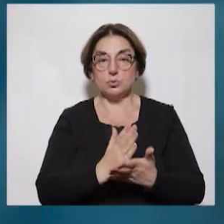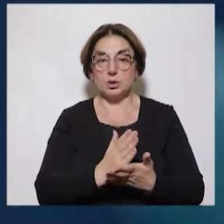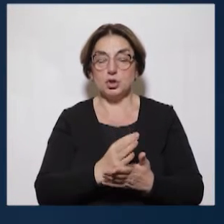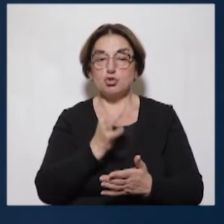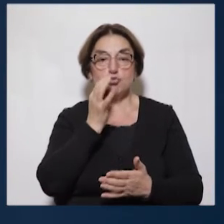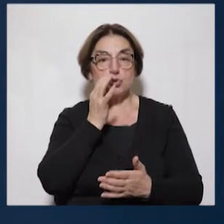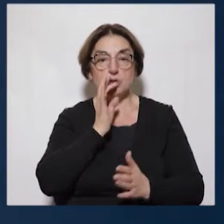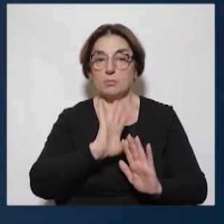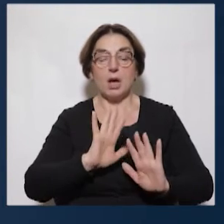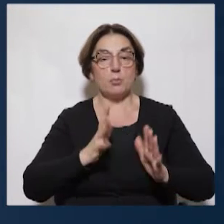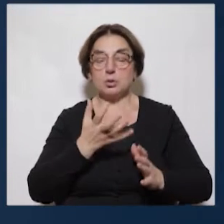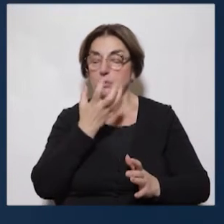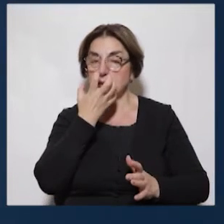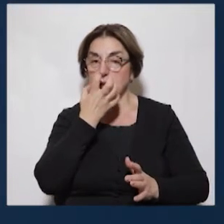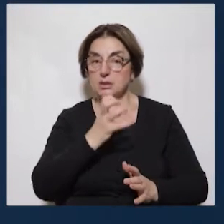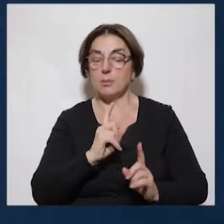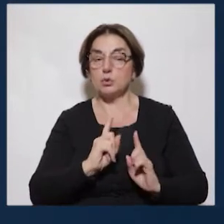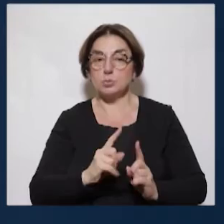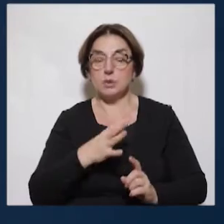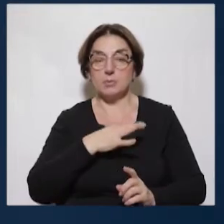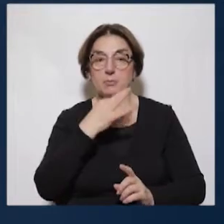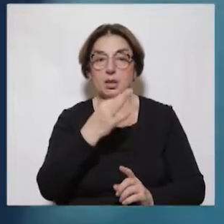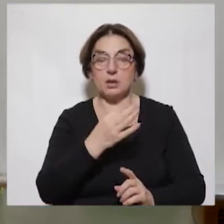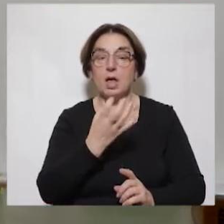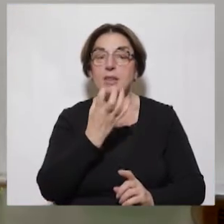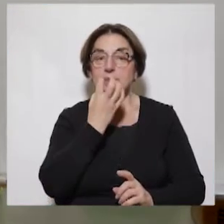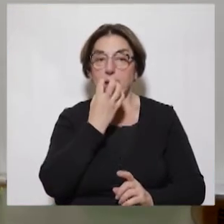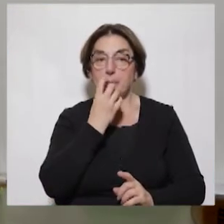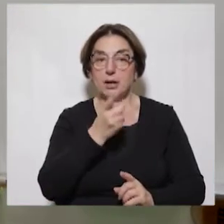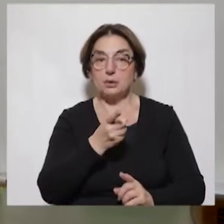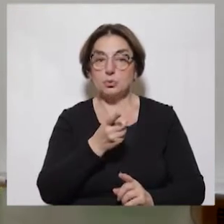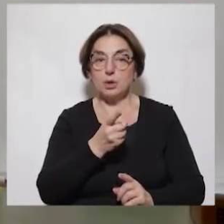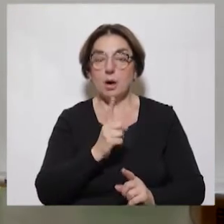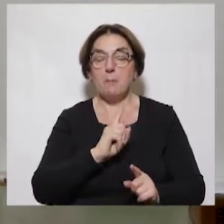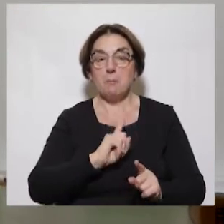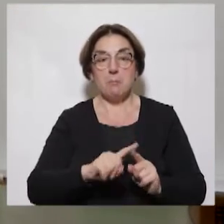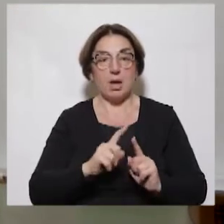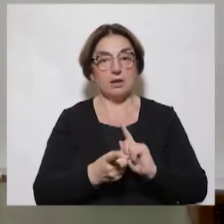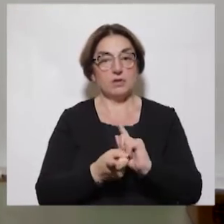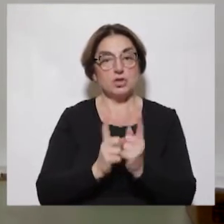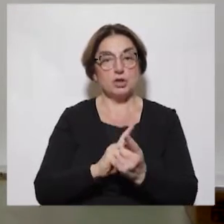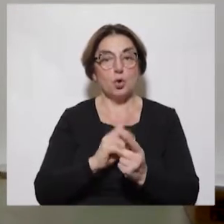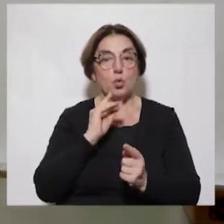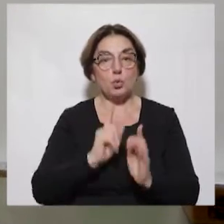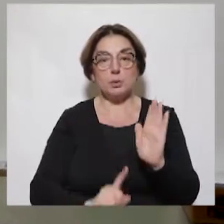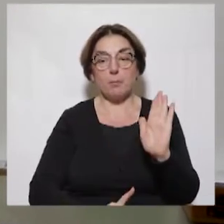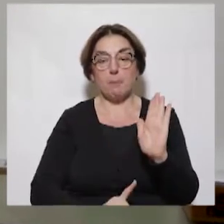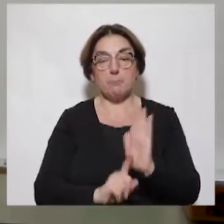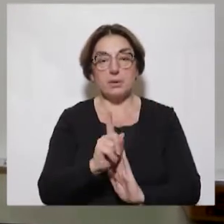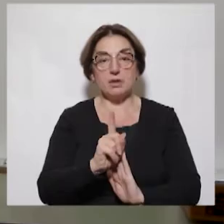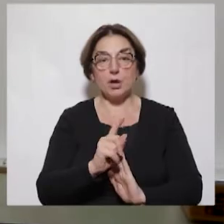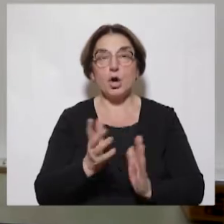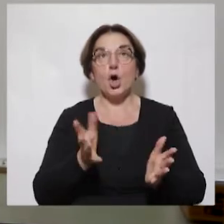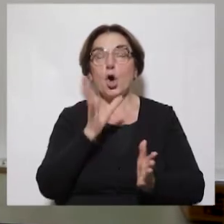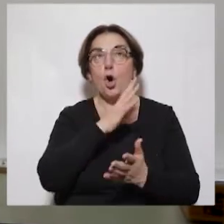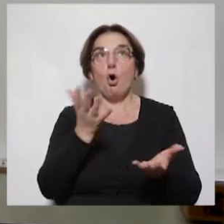ანუ ჯერჯერობით არ ხდება გაცხელება, თუმცა მინდა გითხრათ, რომ ტემპერატურა მაშინვე შეიცვლება, როგორც კი პირველი